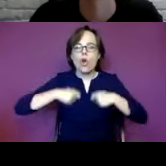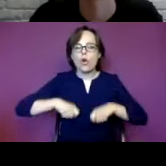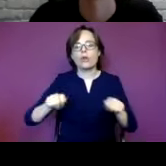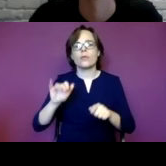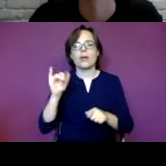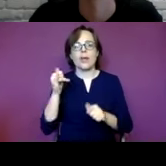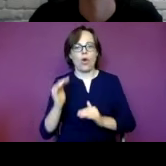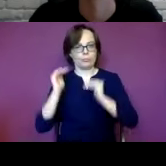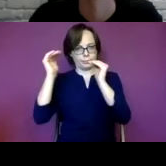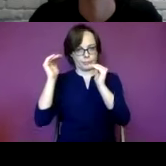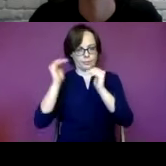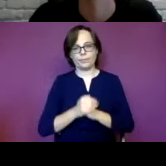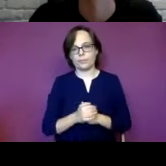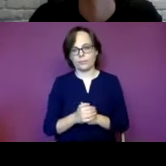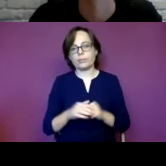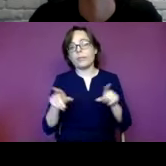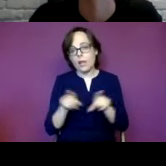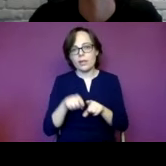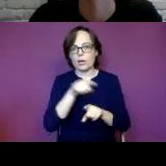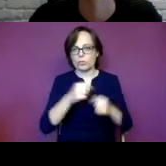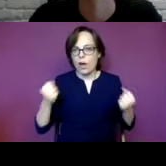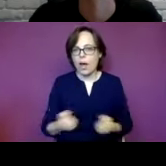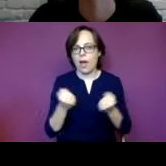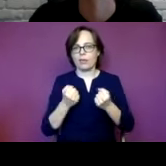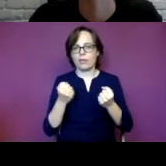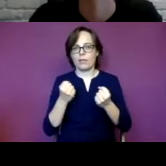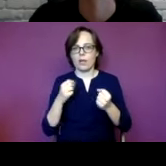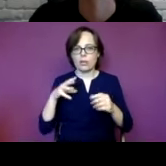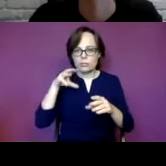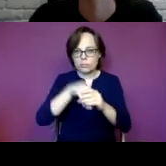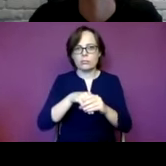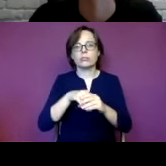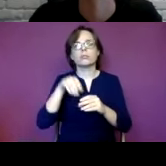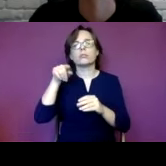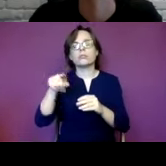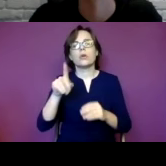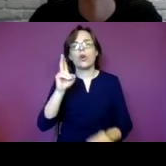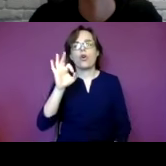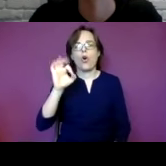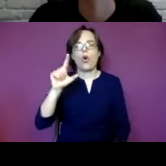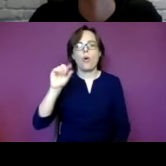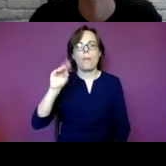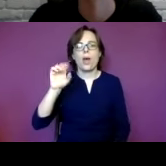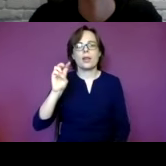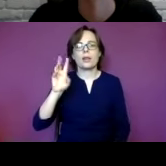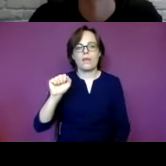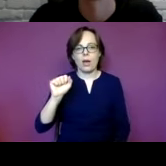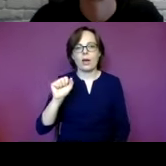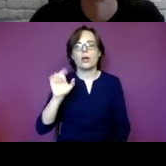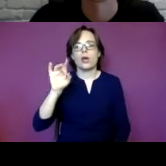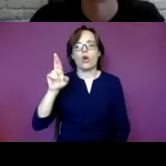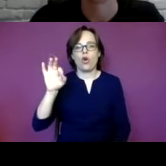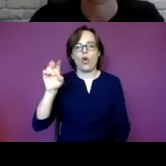jakości. Też jest aktywną działaczką Kooperatywy Grochowskiej. I naszym trzecim prelegentem jest